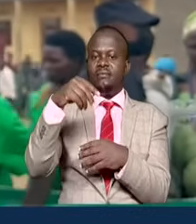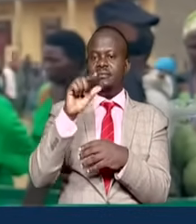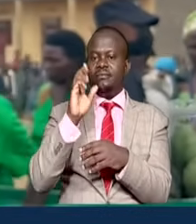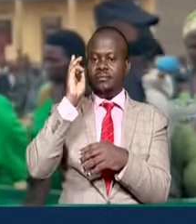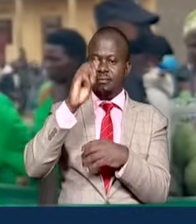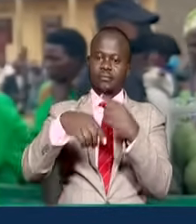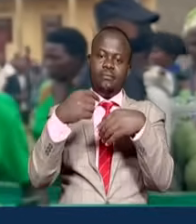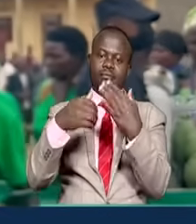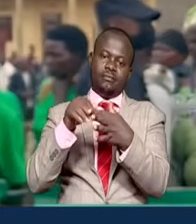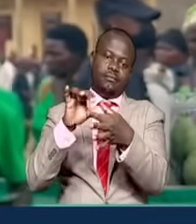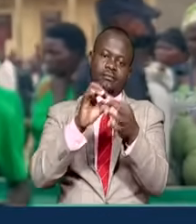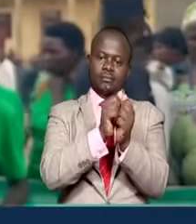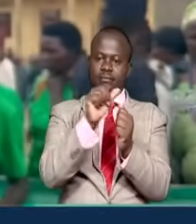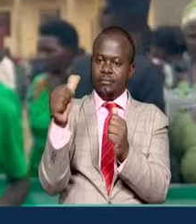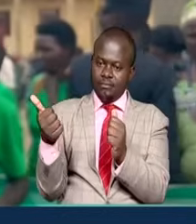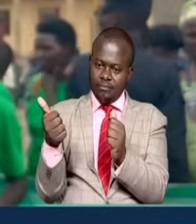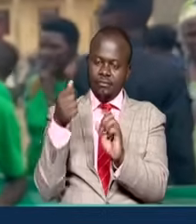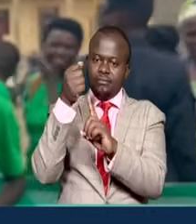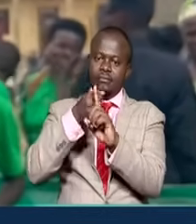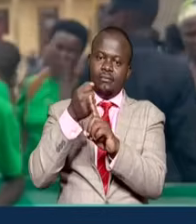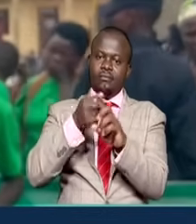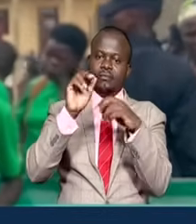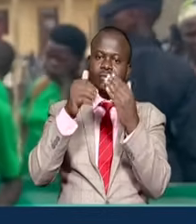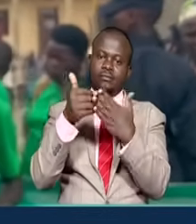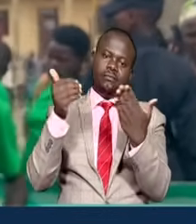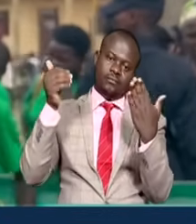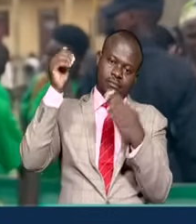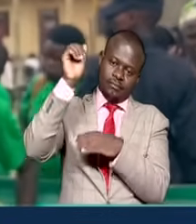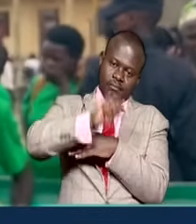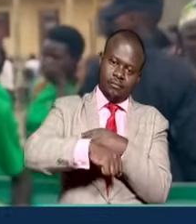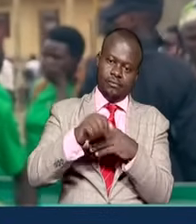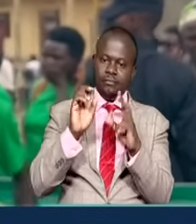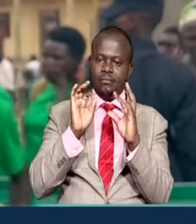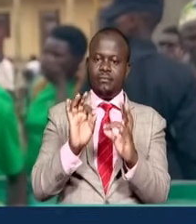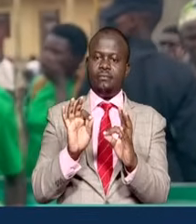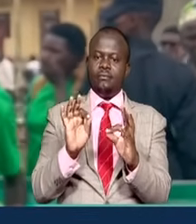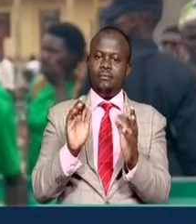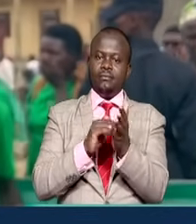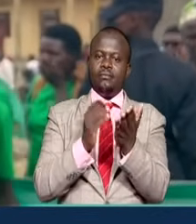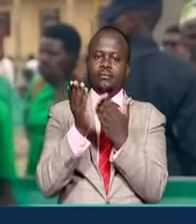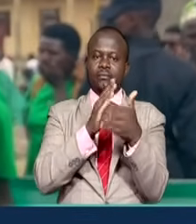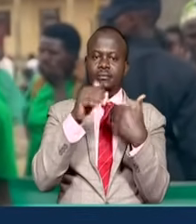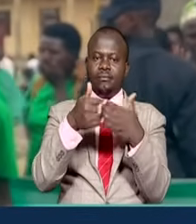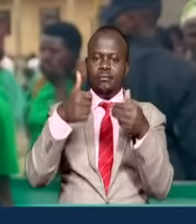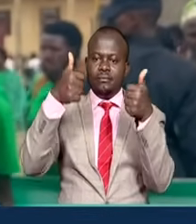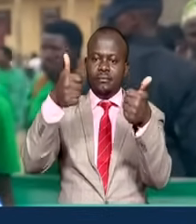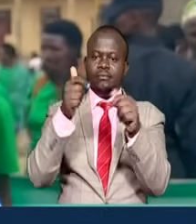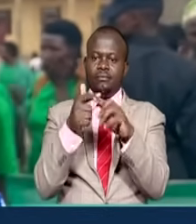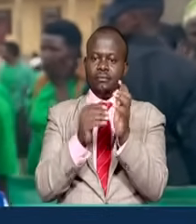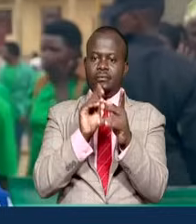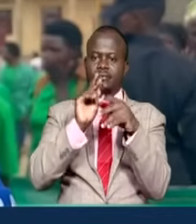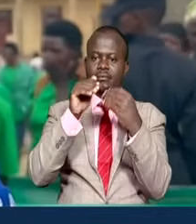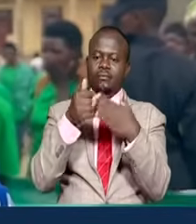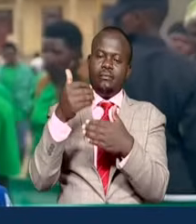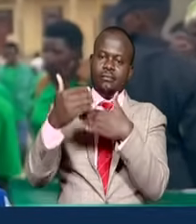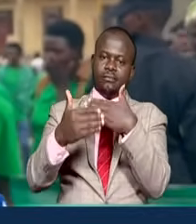tuzakomeza dufatanyije n'abandi guharanira ko burushaho kunoga na serivisi zikanoga, ariko noneho n'abantu